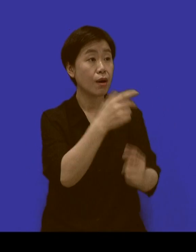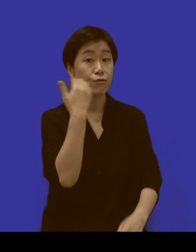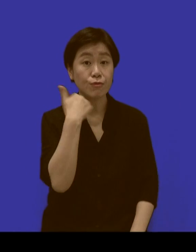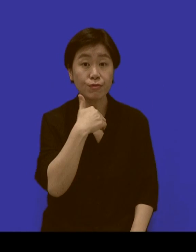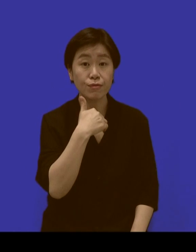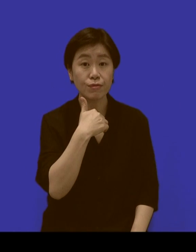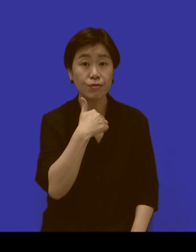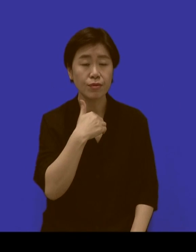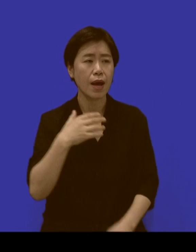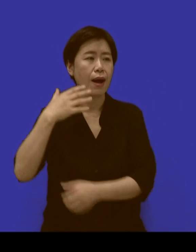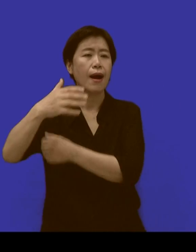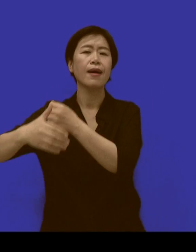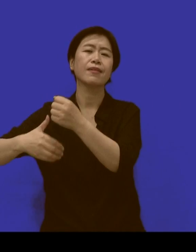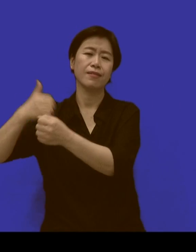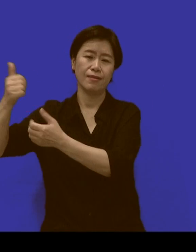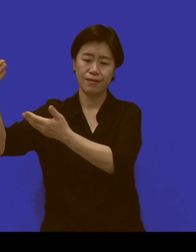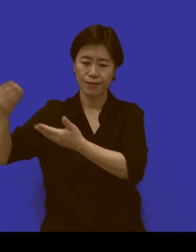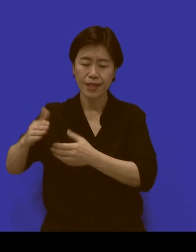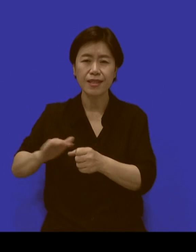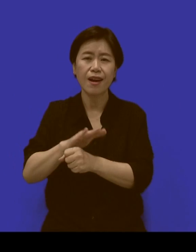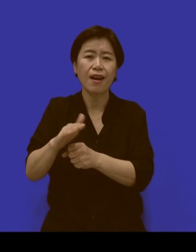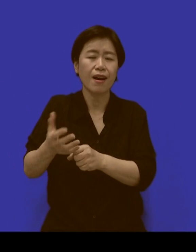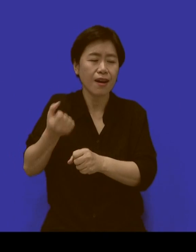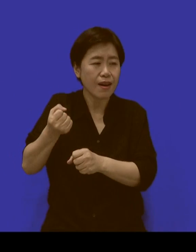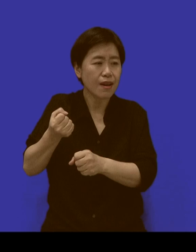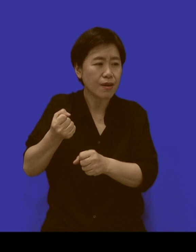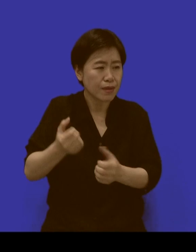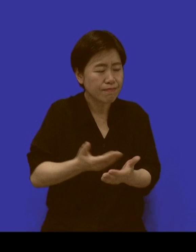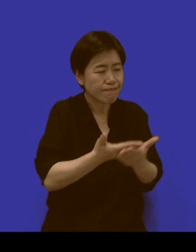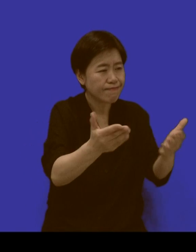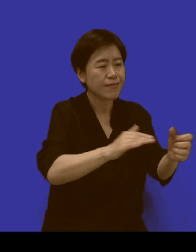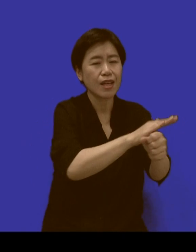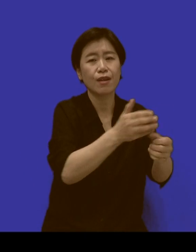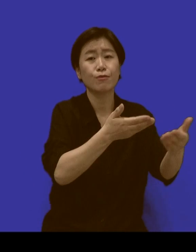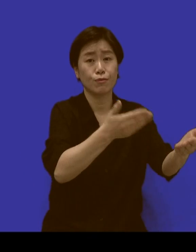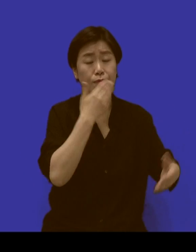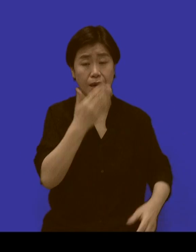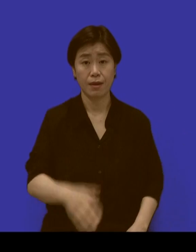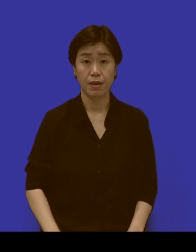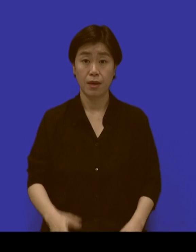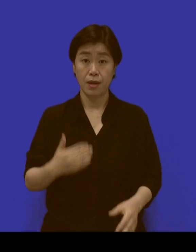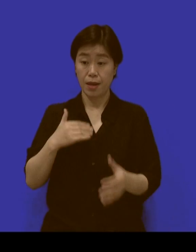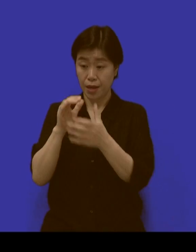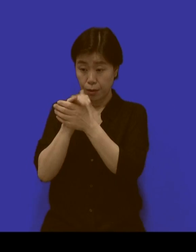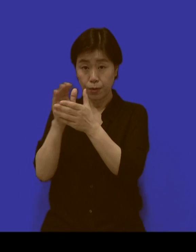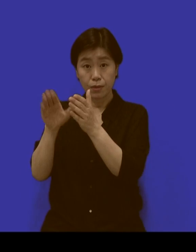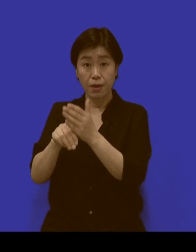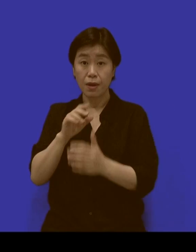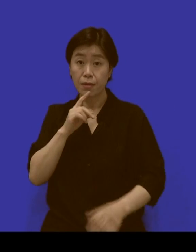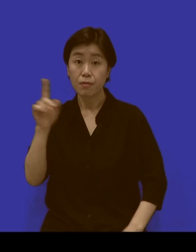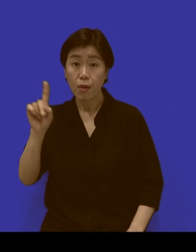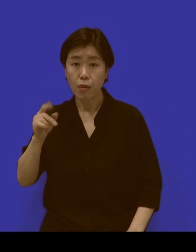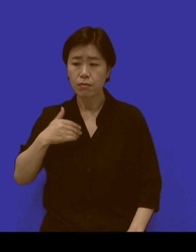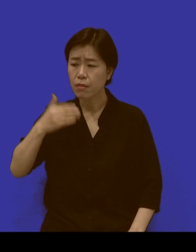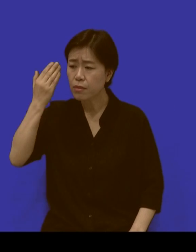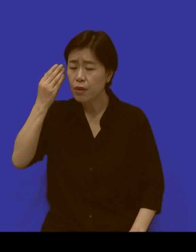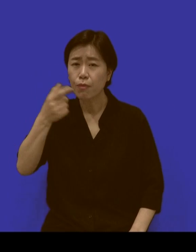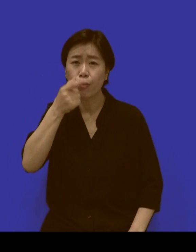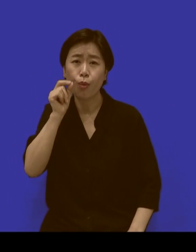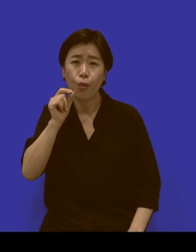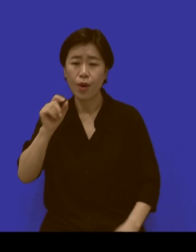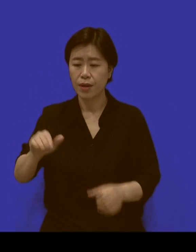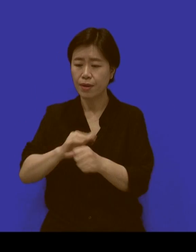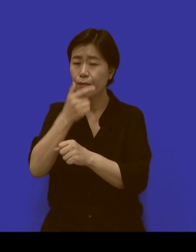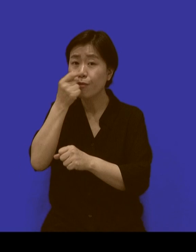하나님이 주신 사랑으로 우리 사랑으로는 할 수 없고 그래서 제 기도는 항상 저는 못해요. 저는 지혜도 없고 사랑도 예. 없는데